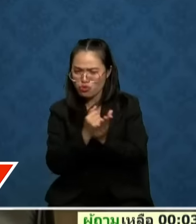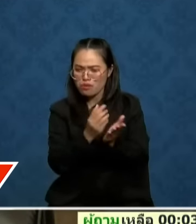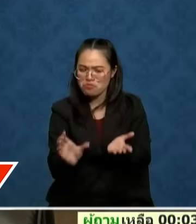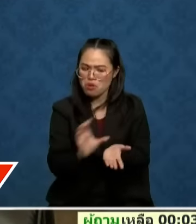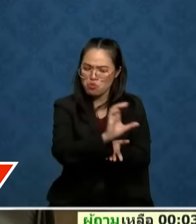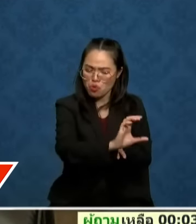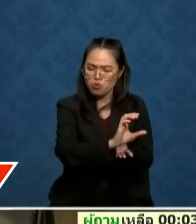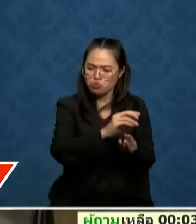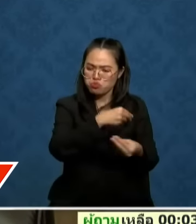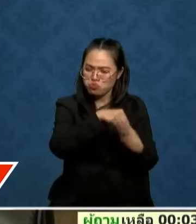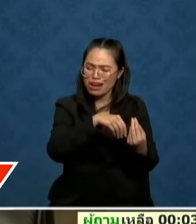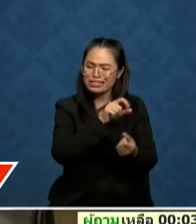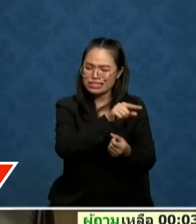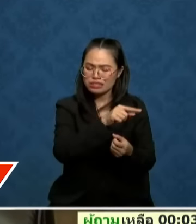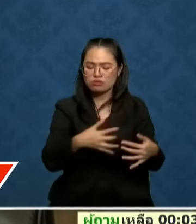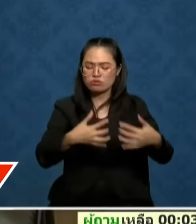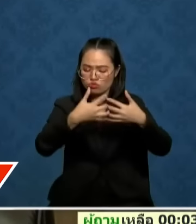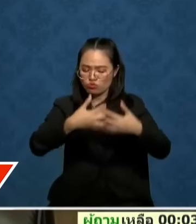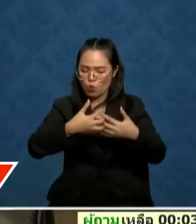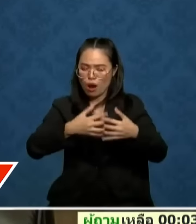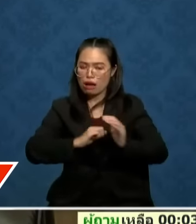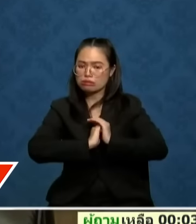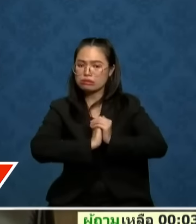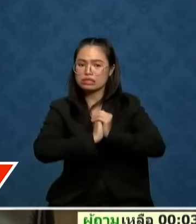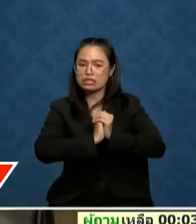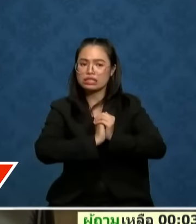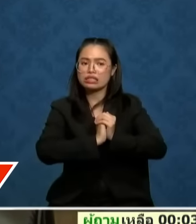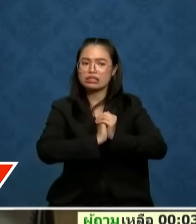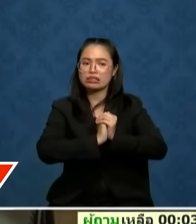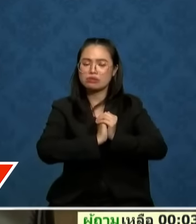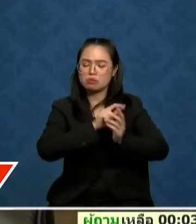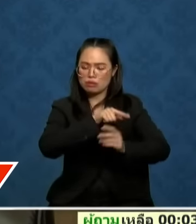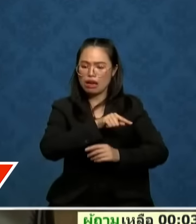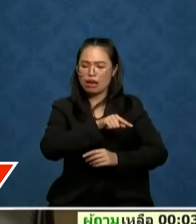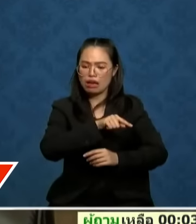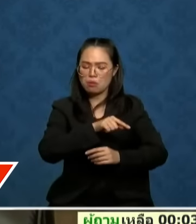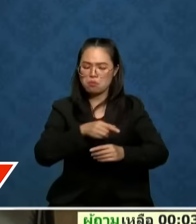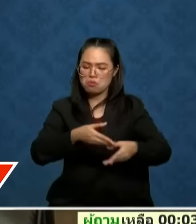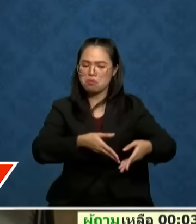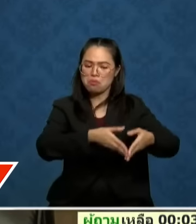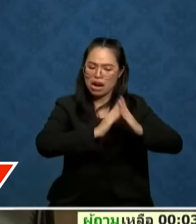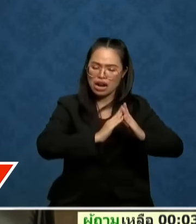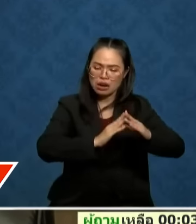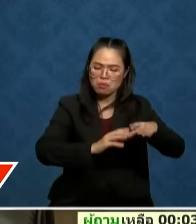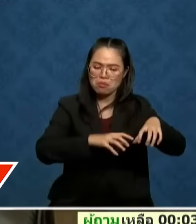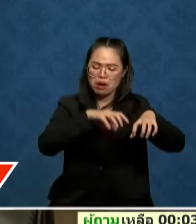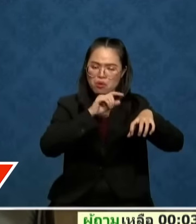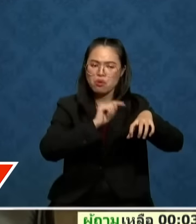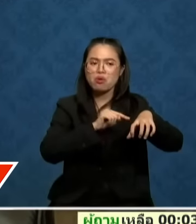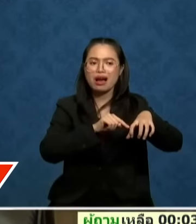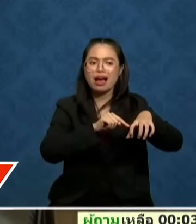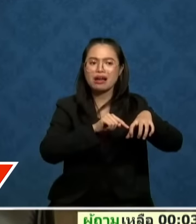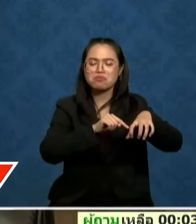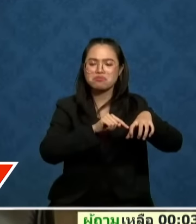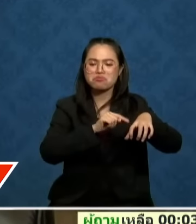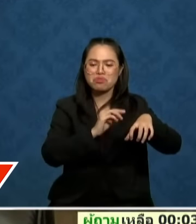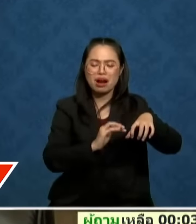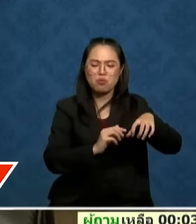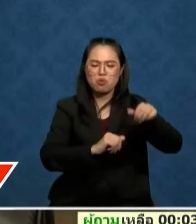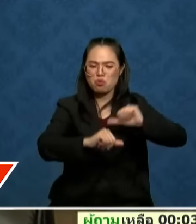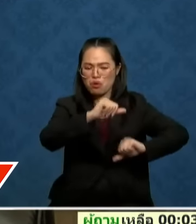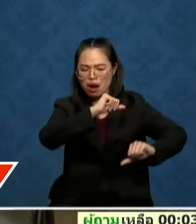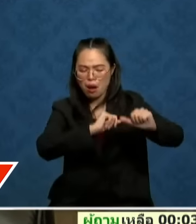แบบนี้ดึงโรงงานจีนที่ประเทศเขาพยายามจะเอาโรงงานที่ ่ปล่อยมลพิษพวกนี้ออกม